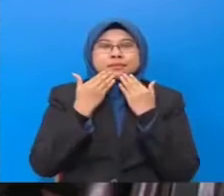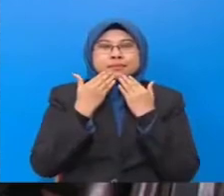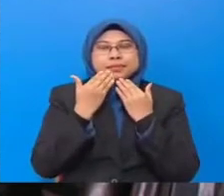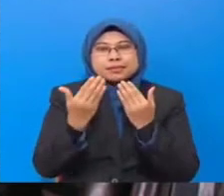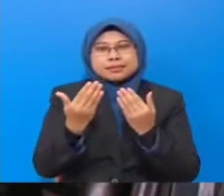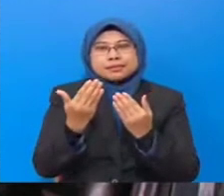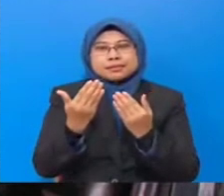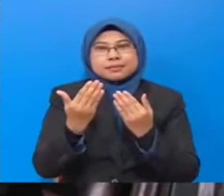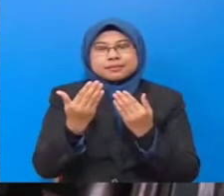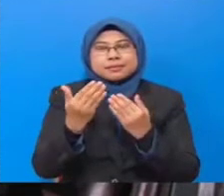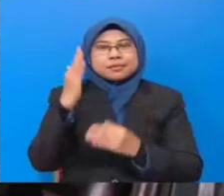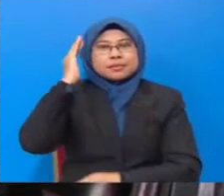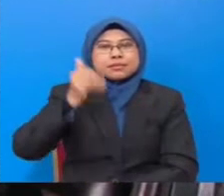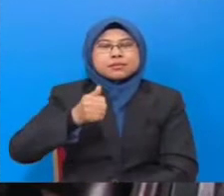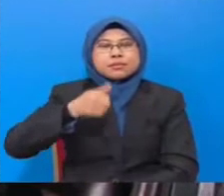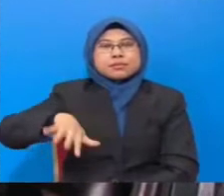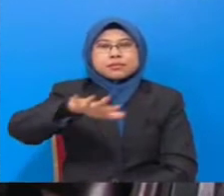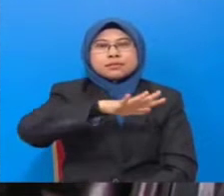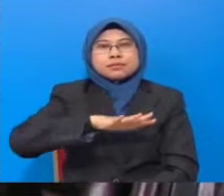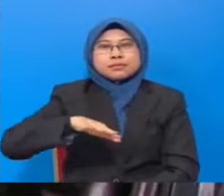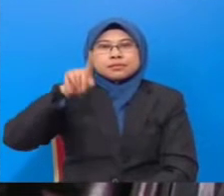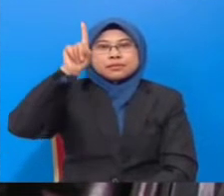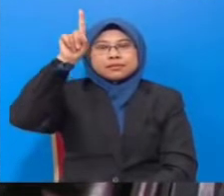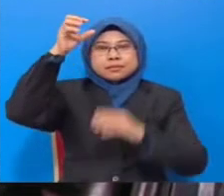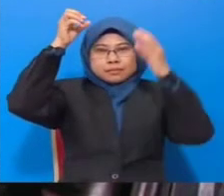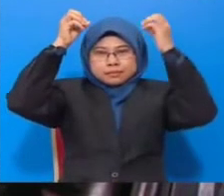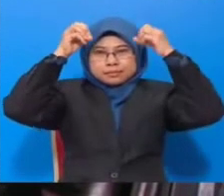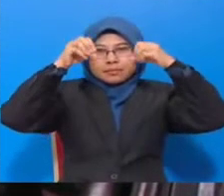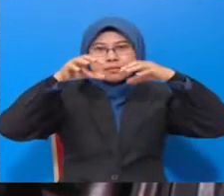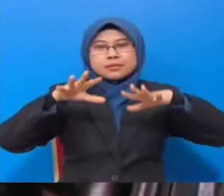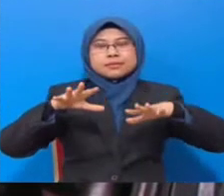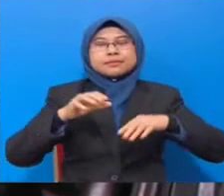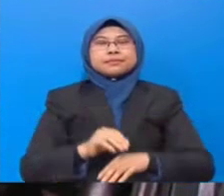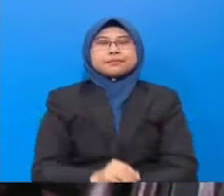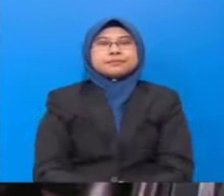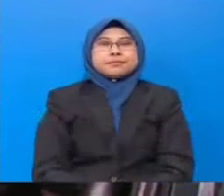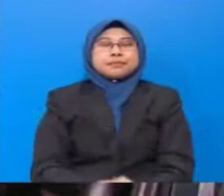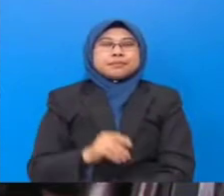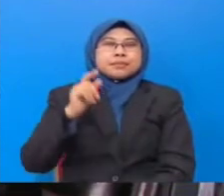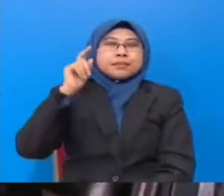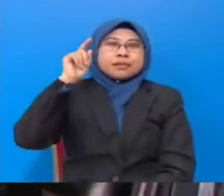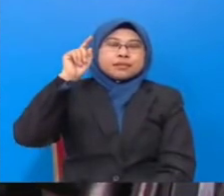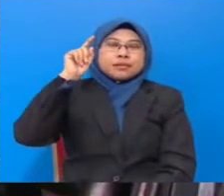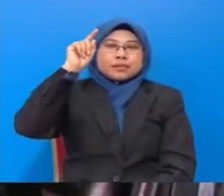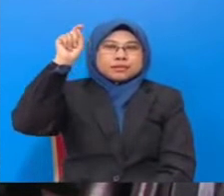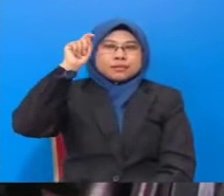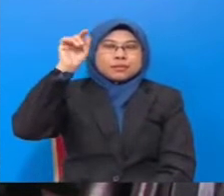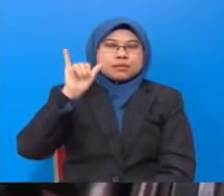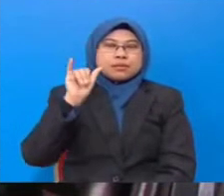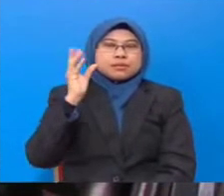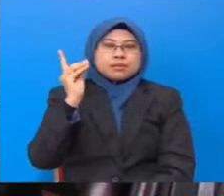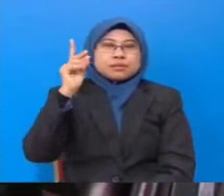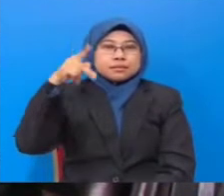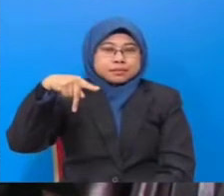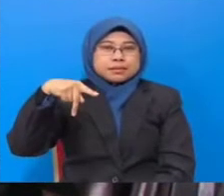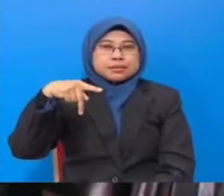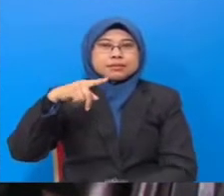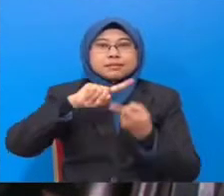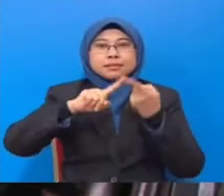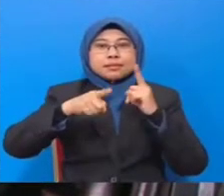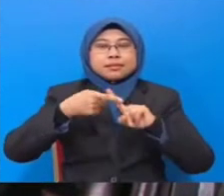kasih assalamualaikum warahmatullahi wabarakatuh tua yang diketuai dan juga arak-arakan